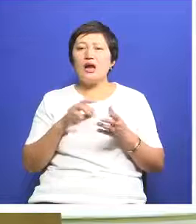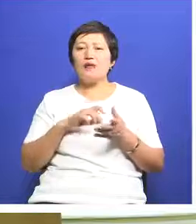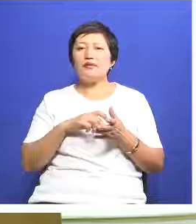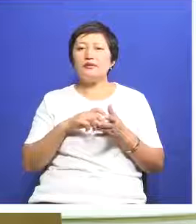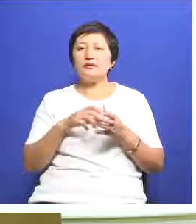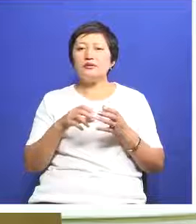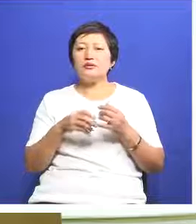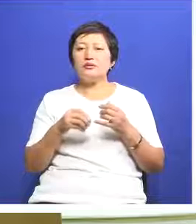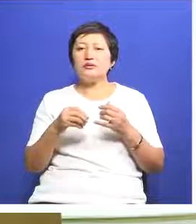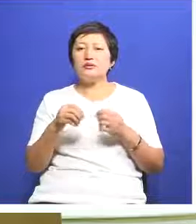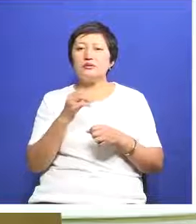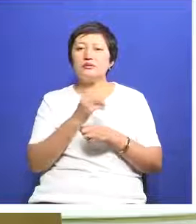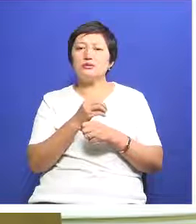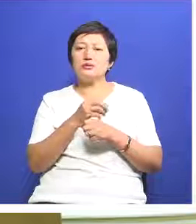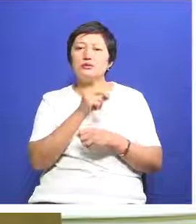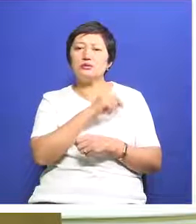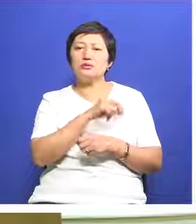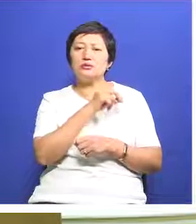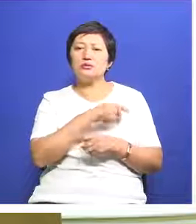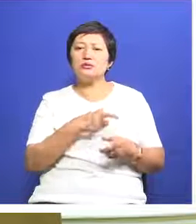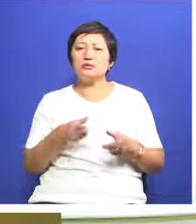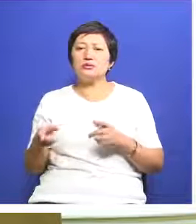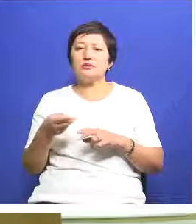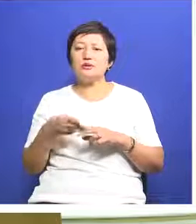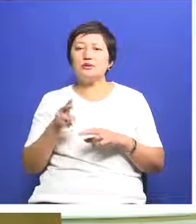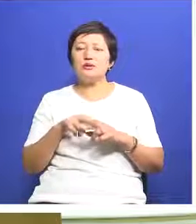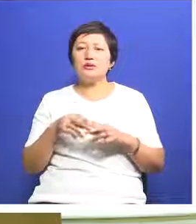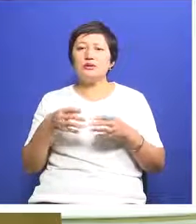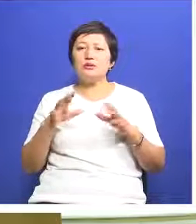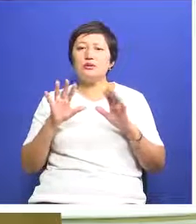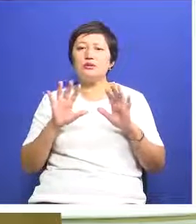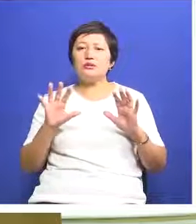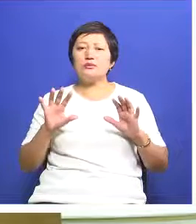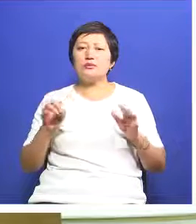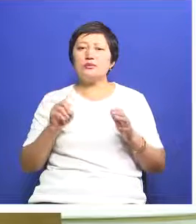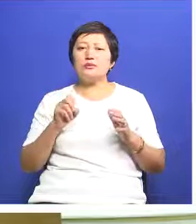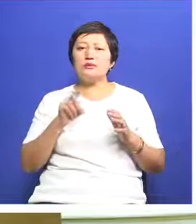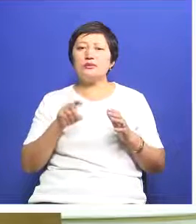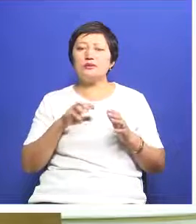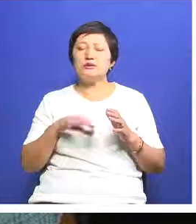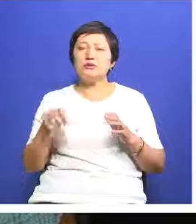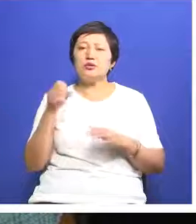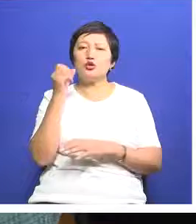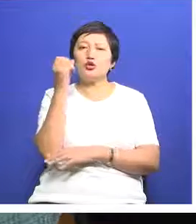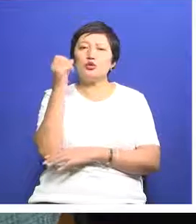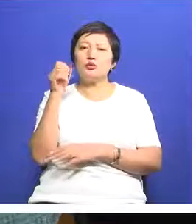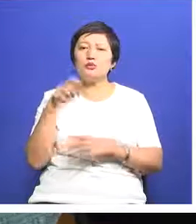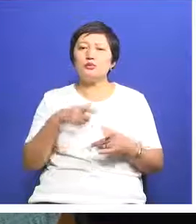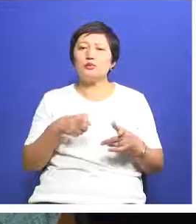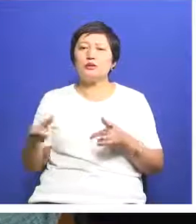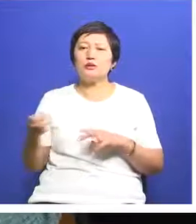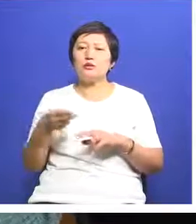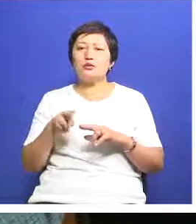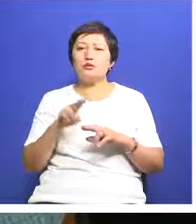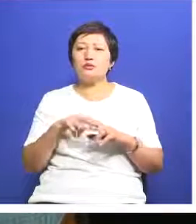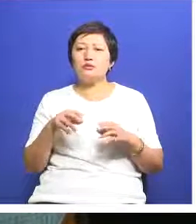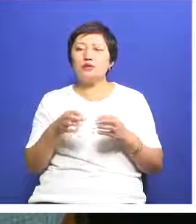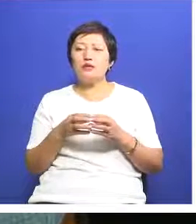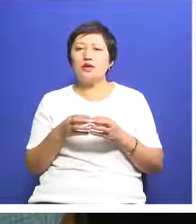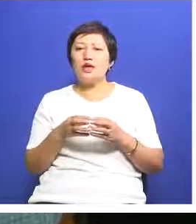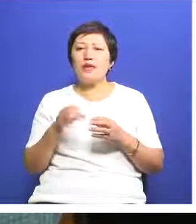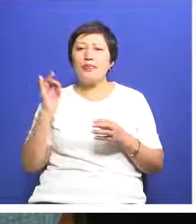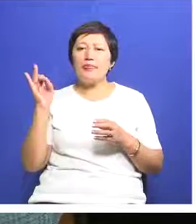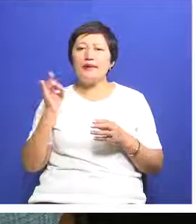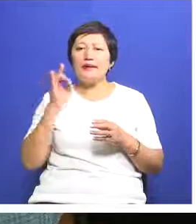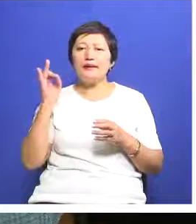жерлерді түгелдеу жұмыстарын жүргіземіз. Осы күзге 1800 түп жоспарлап отырмыз. Мұхан Кемелханұлы жалпы